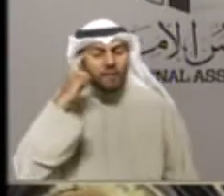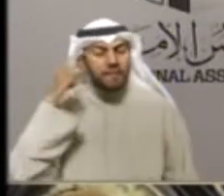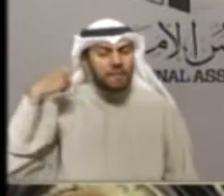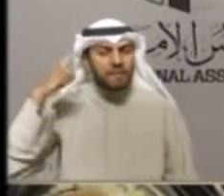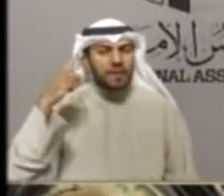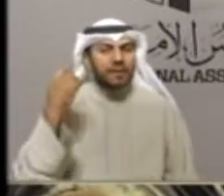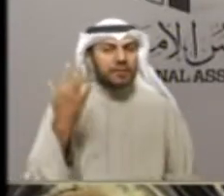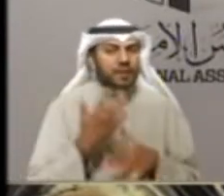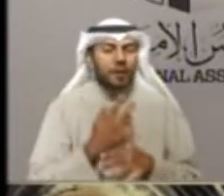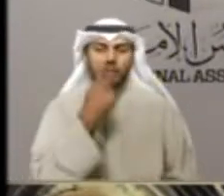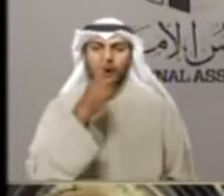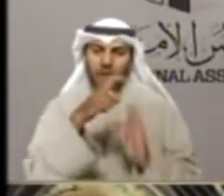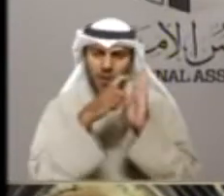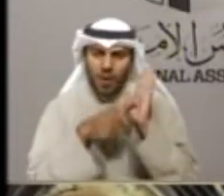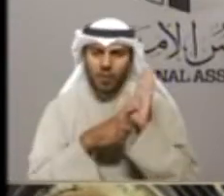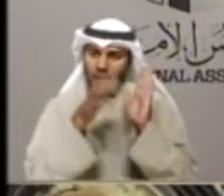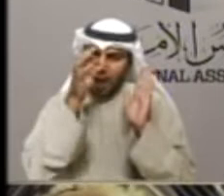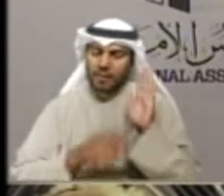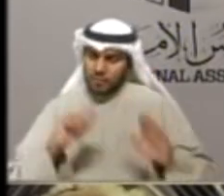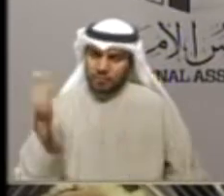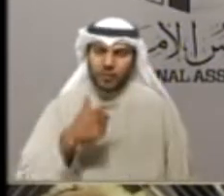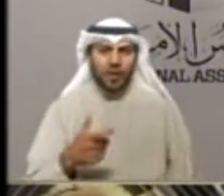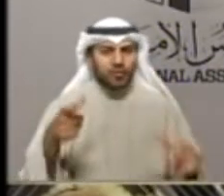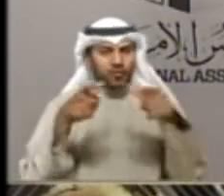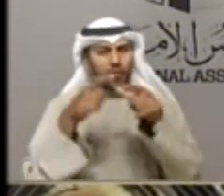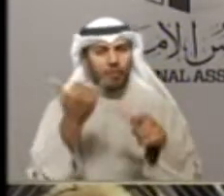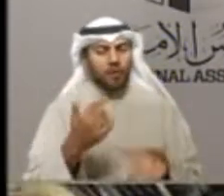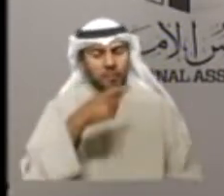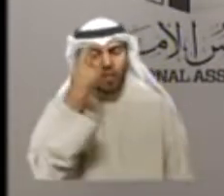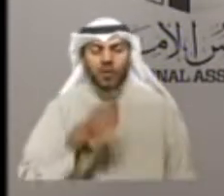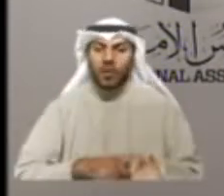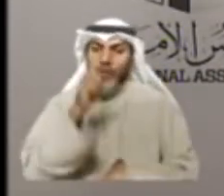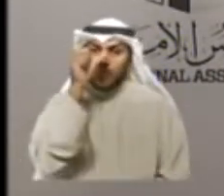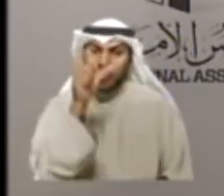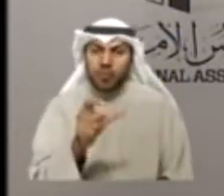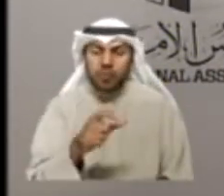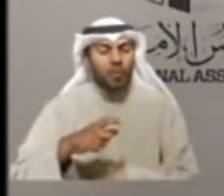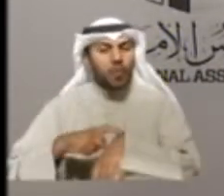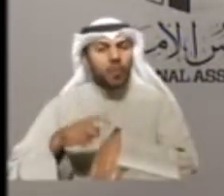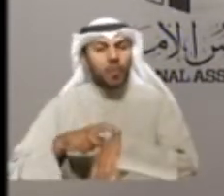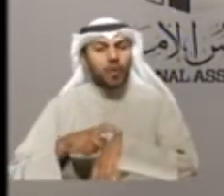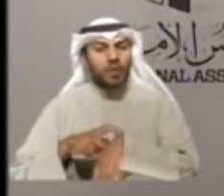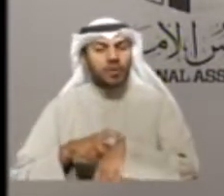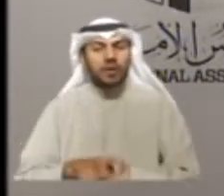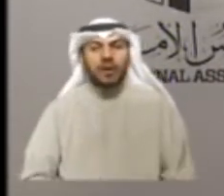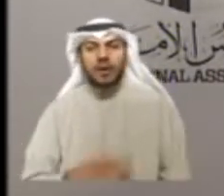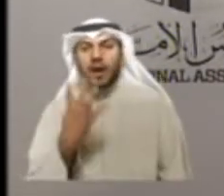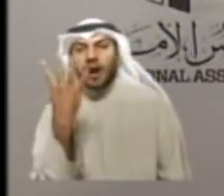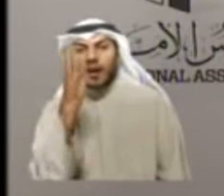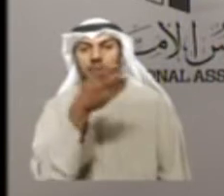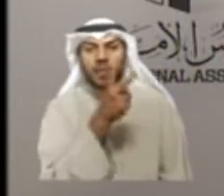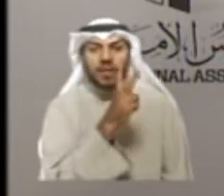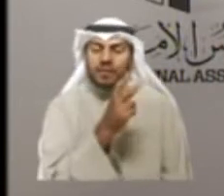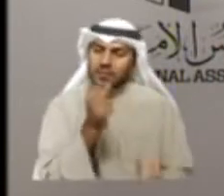ولكن هذا القانون يعتبر كذلك من العاجل من الأمور، لأنه لو ما صوتنا عليه حاليا وطافت المدة 24/12 راح نكون